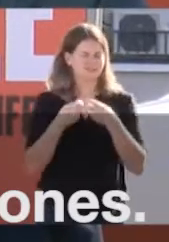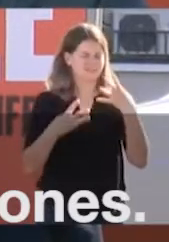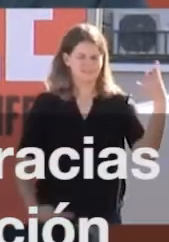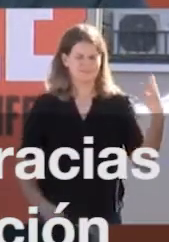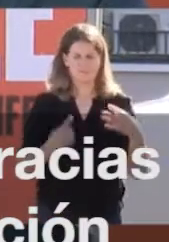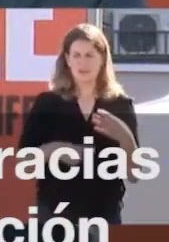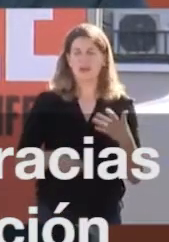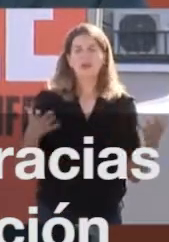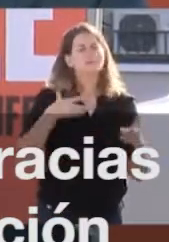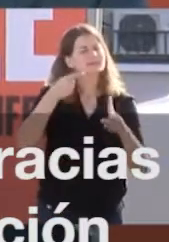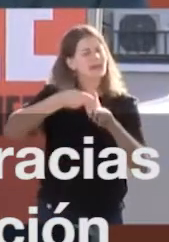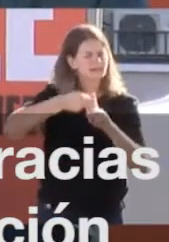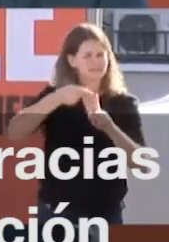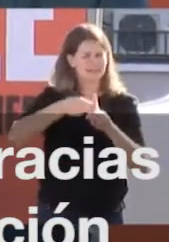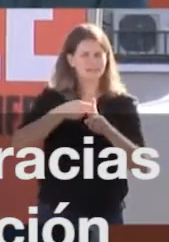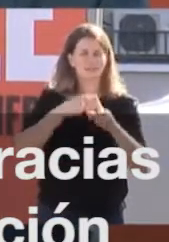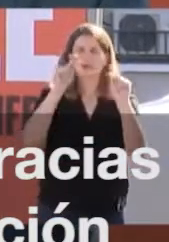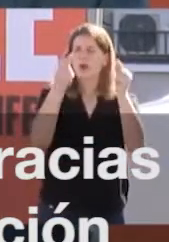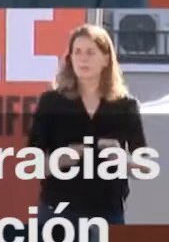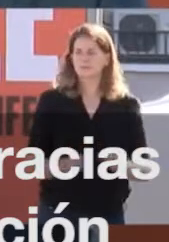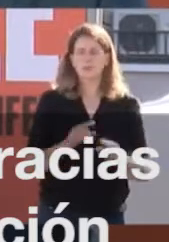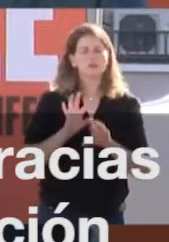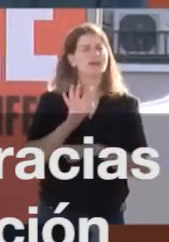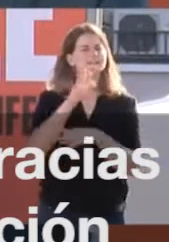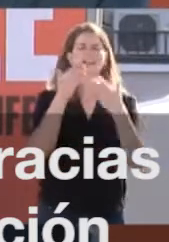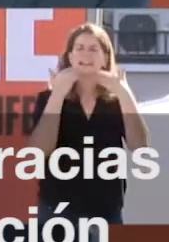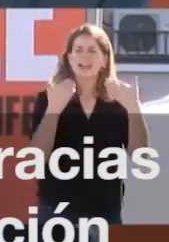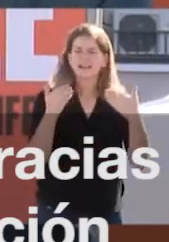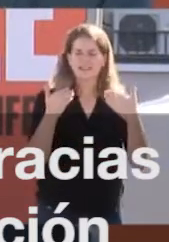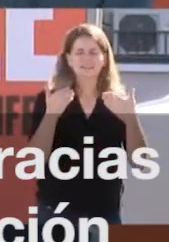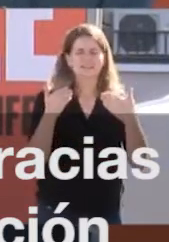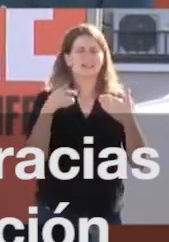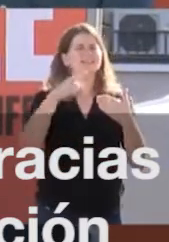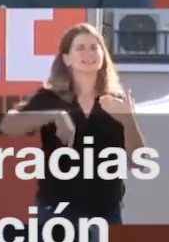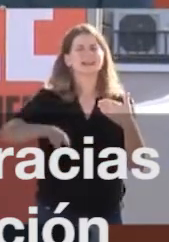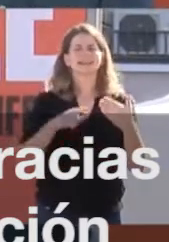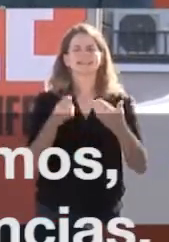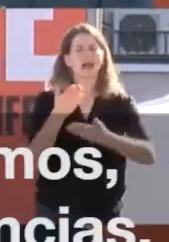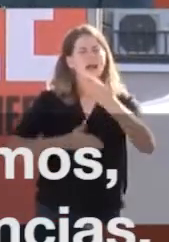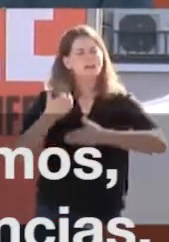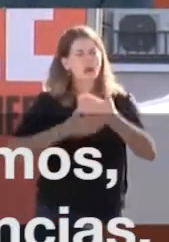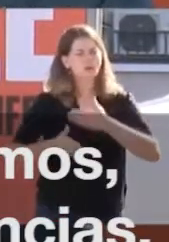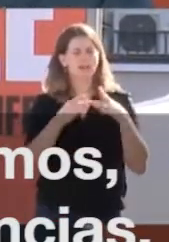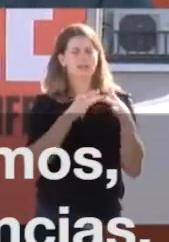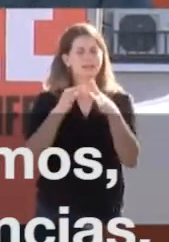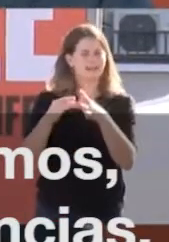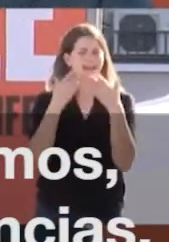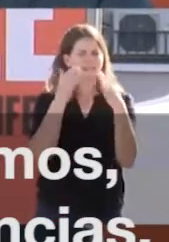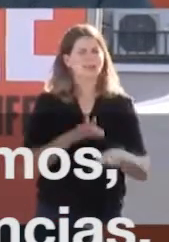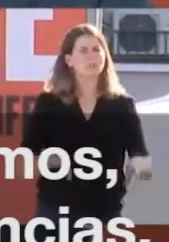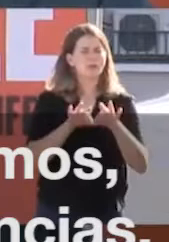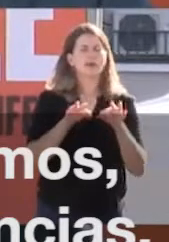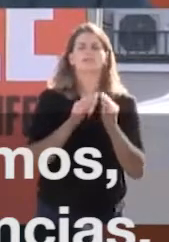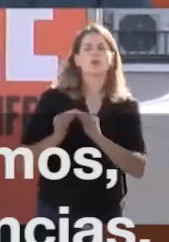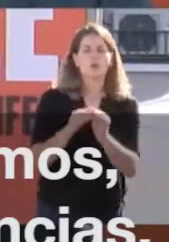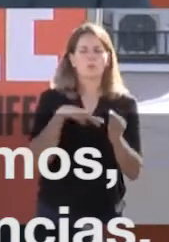qüestions. Per tant, insistim, els pressupostos de l'Estat, gràcies a aquesta extraordinària negociació que han liderat des de Podem, des d'En Comú